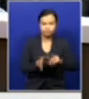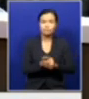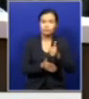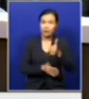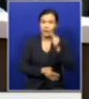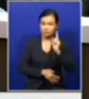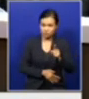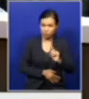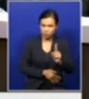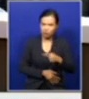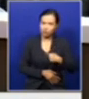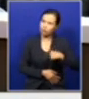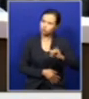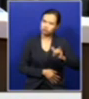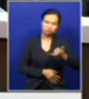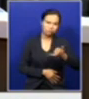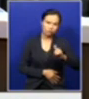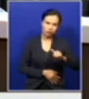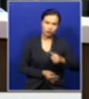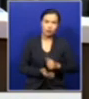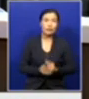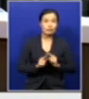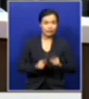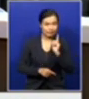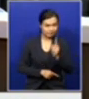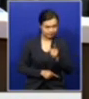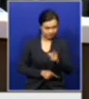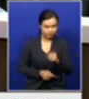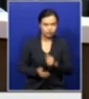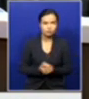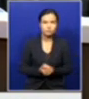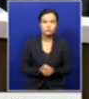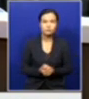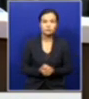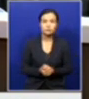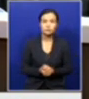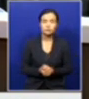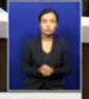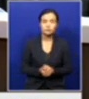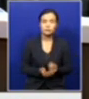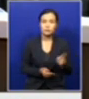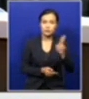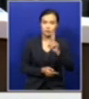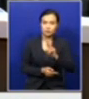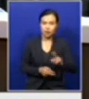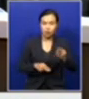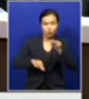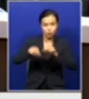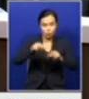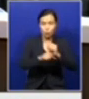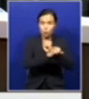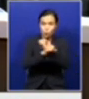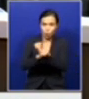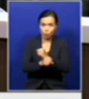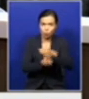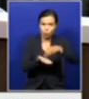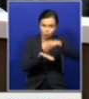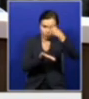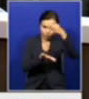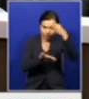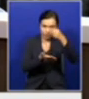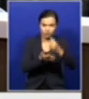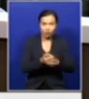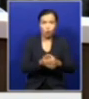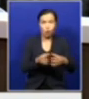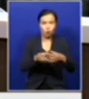หรือไม่ดิฉันไม่แน่ใจค่ะแต่ที่แน่ๆค่ะสามารถใช้ควบคุมตัวนักศึกษาที่ออกมาเคลื่อน